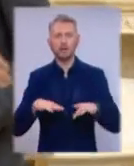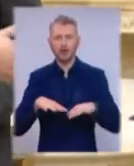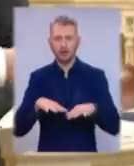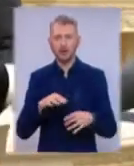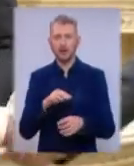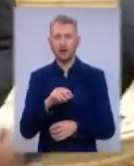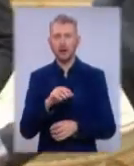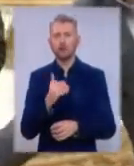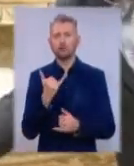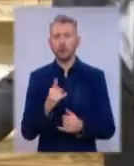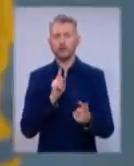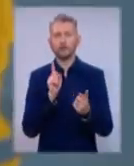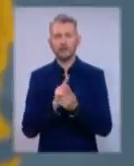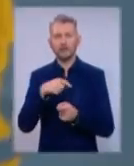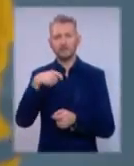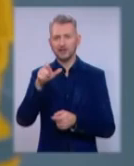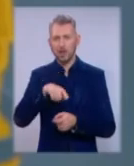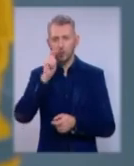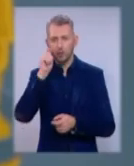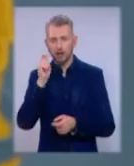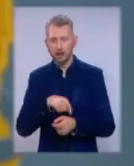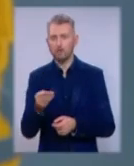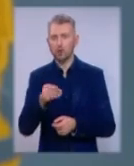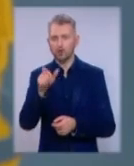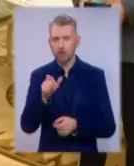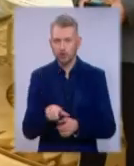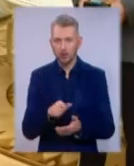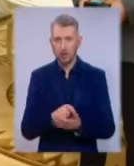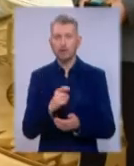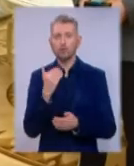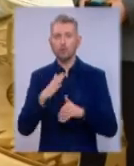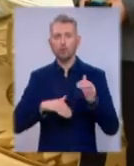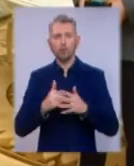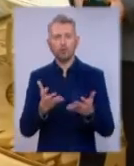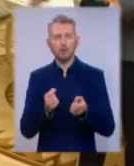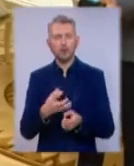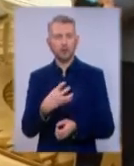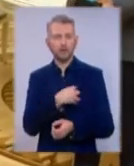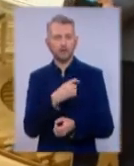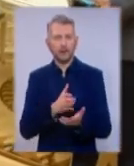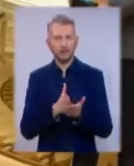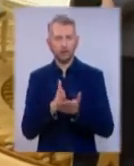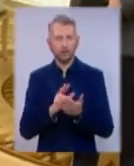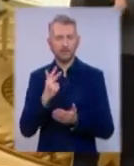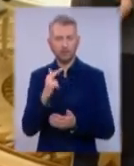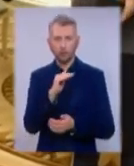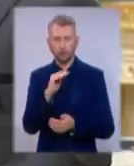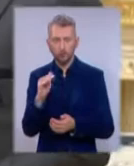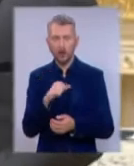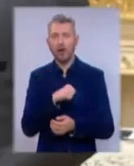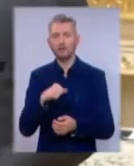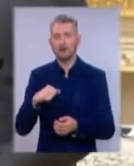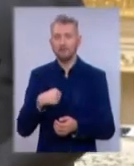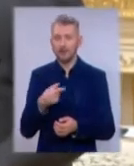тренер сьогодні зустрілися з президентом України Петром Порошенком. З його рук отримали ордени за заслуги третього ступеня, а